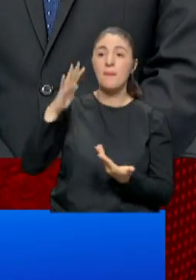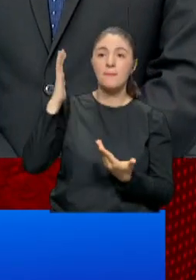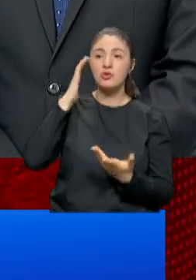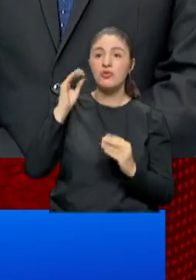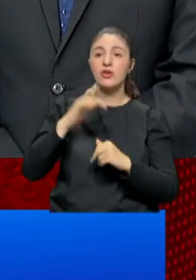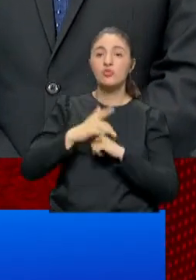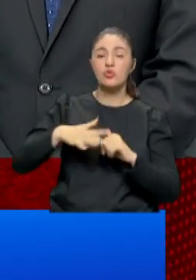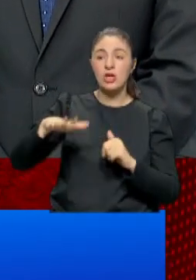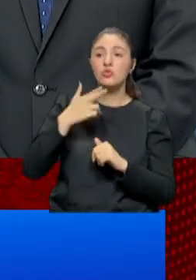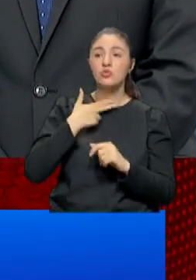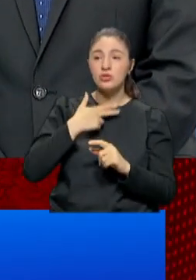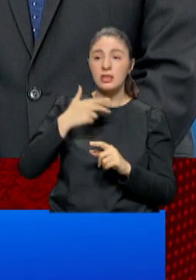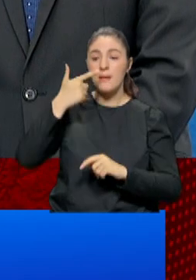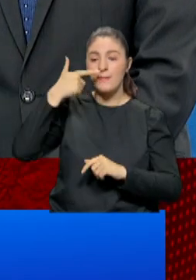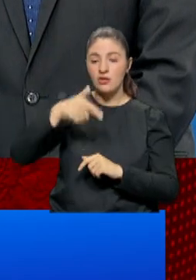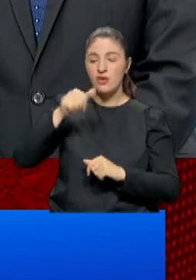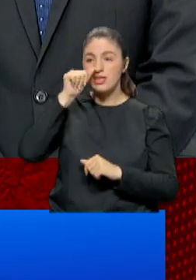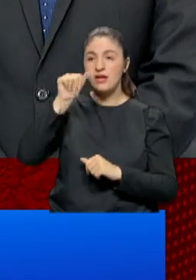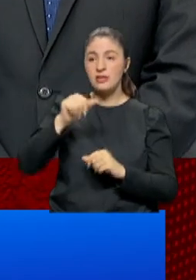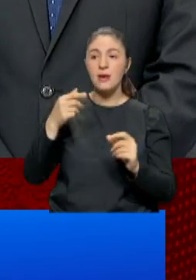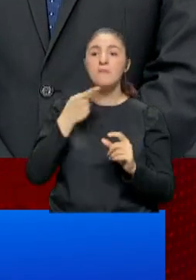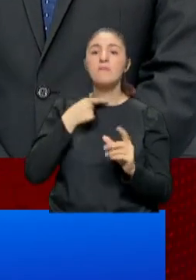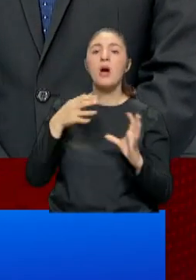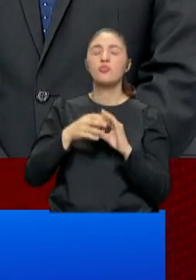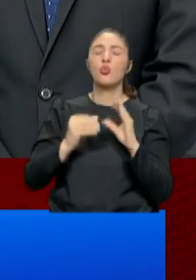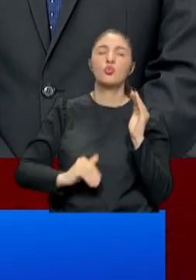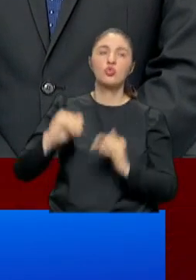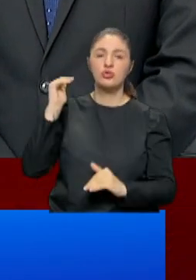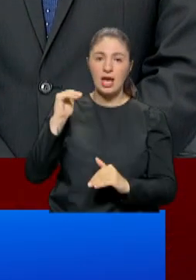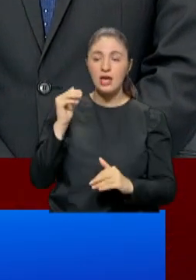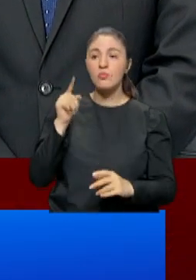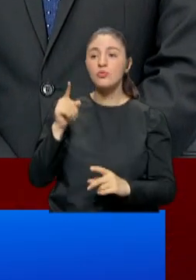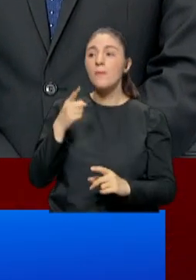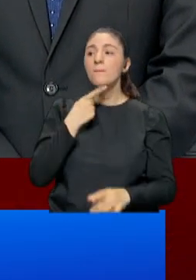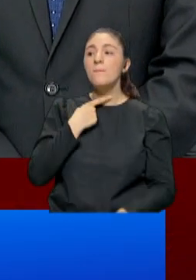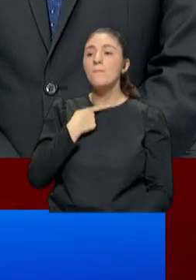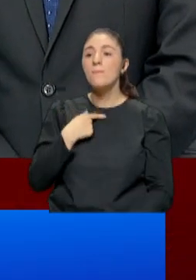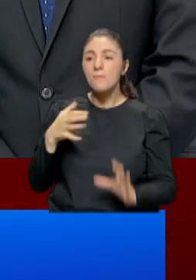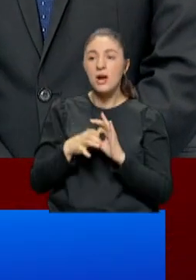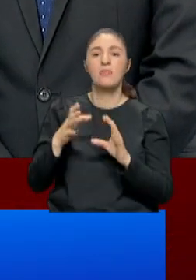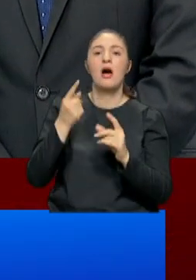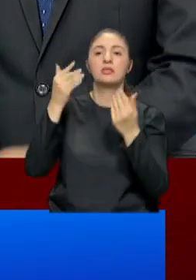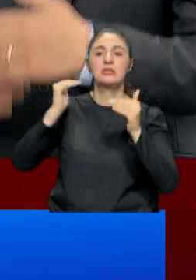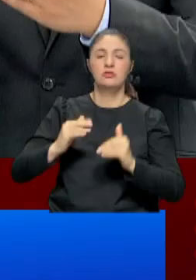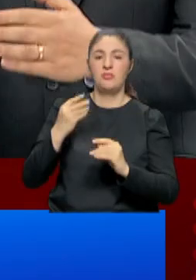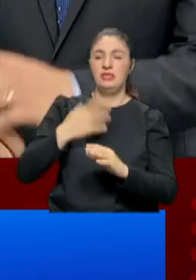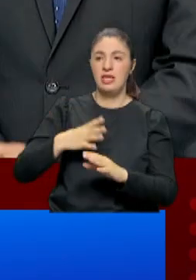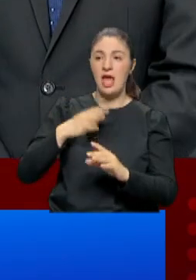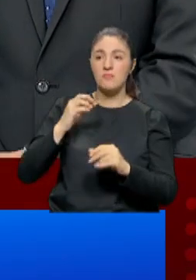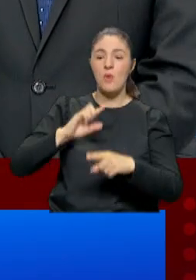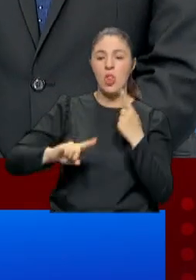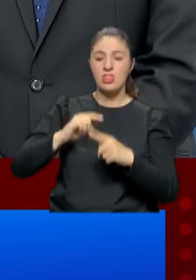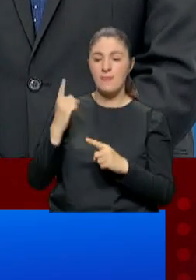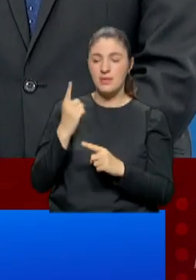pek çok ülkenin Rusya'nın petrol ve Gaz la bağımlılığı çok yüksek bu bağımlılığı azaltmak istediler hem